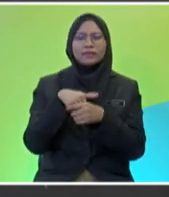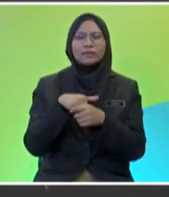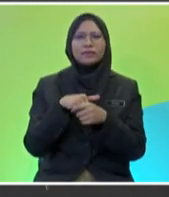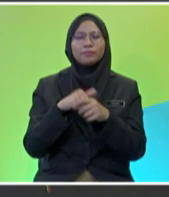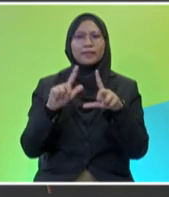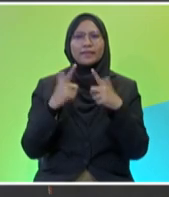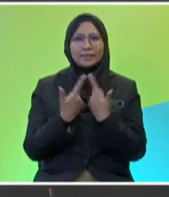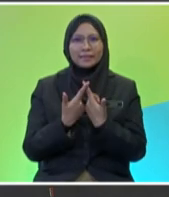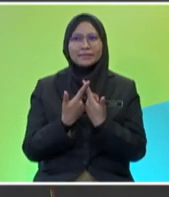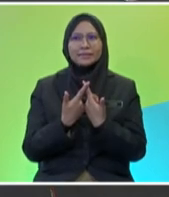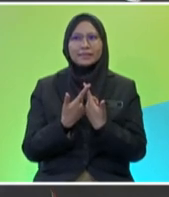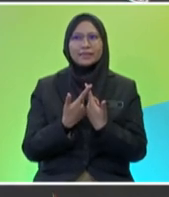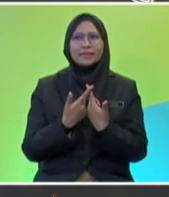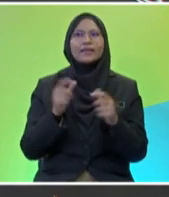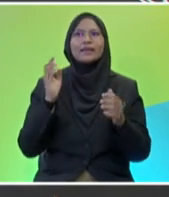baik